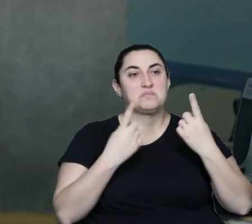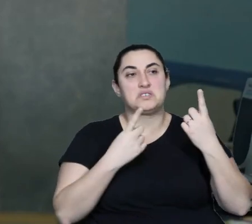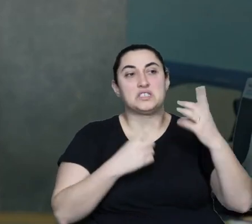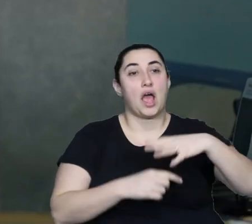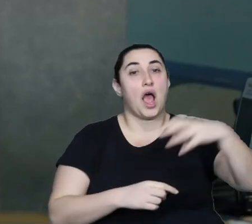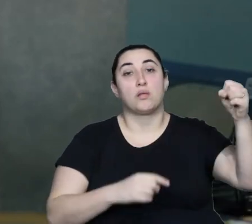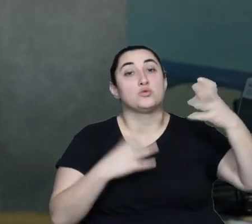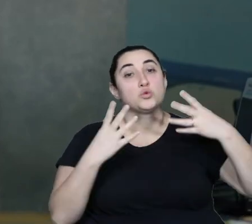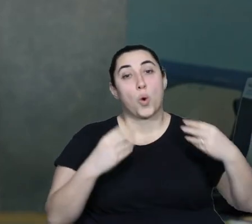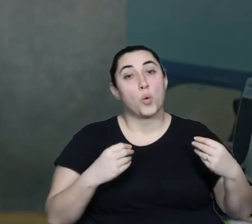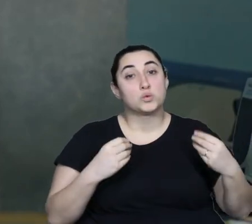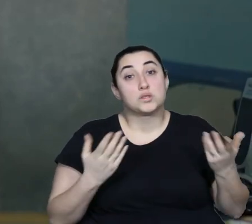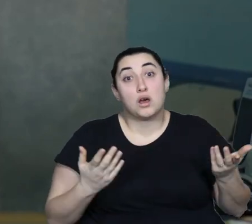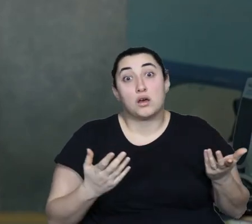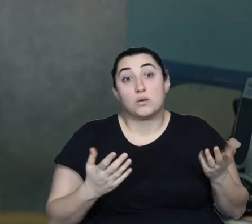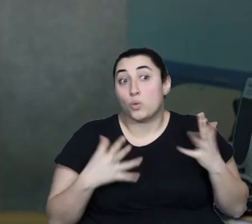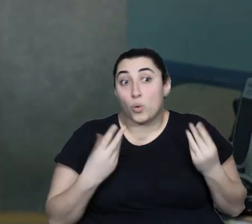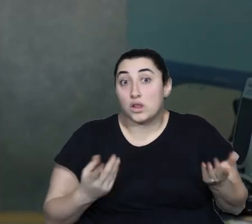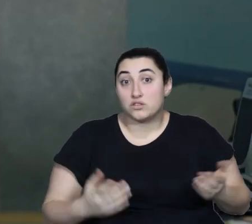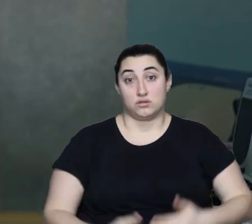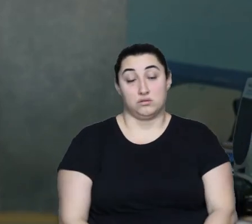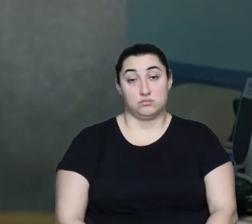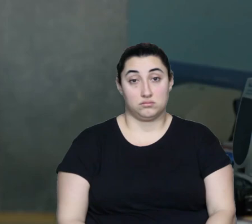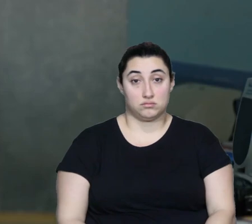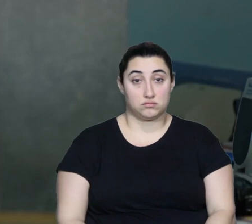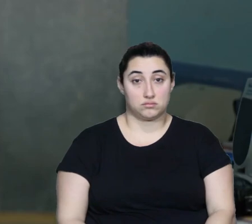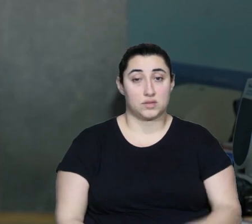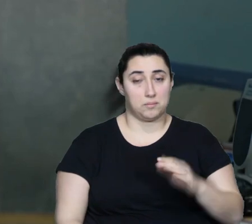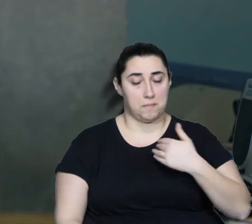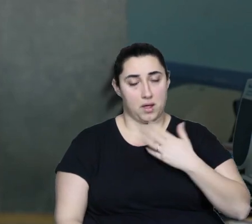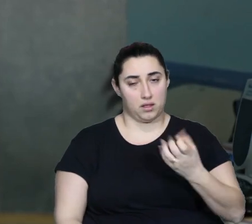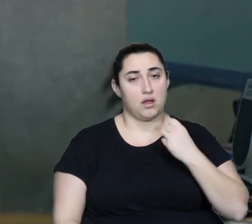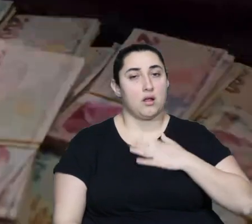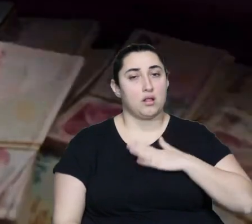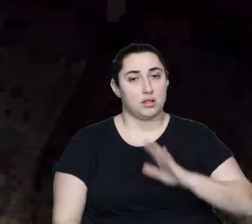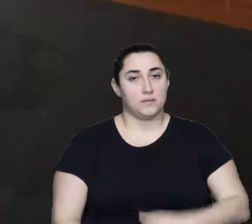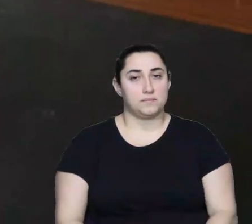birinin elinde mahvolabilirdi mesela, öyle değil mi? Ama ben de...